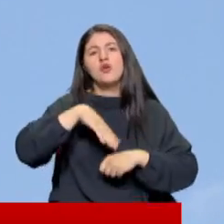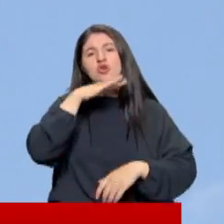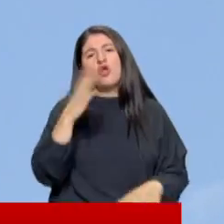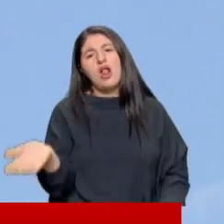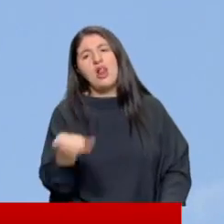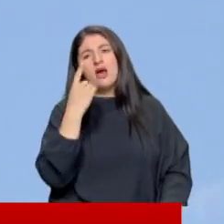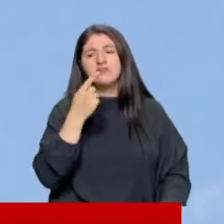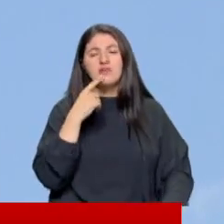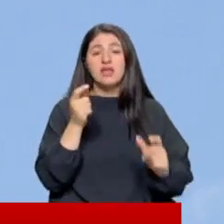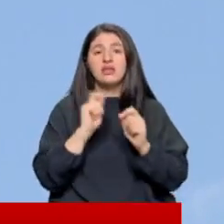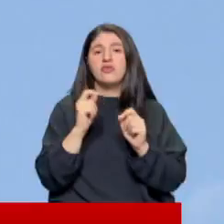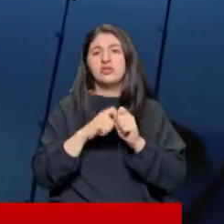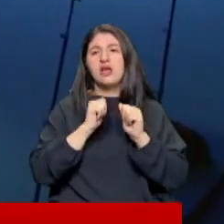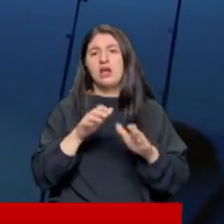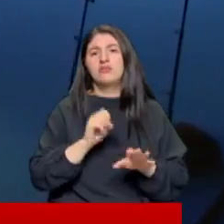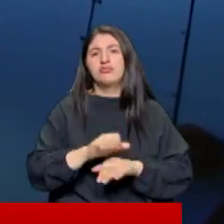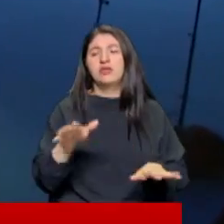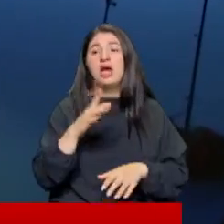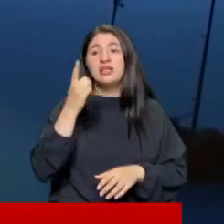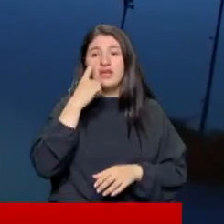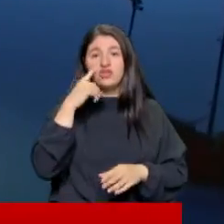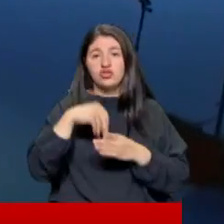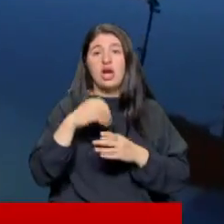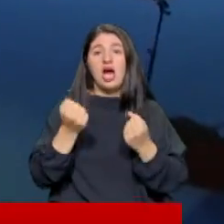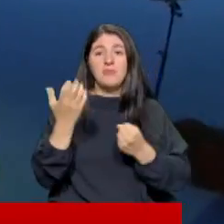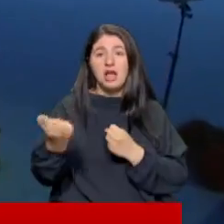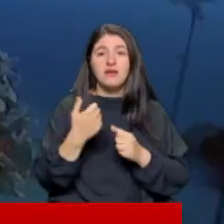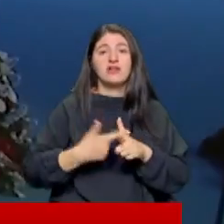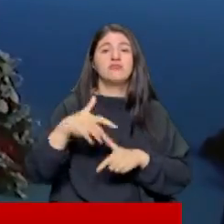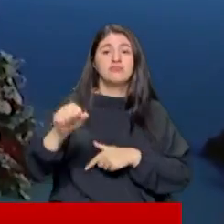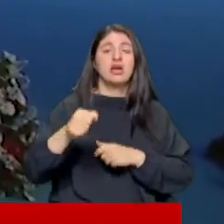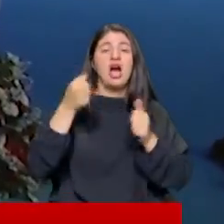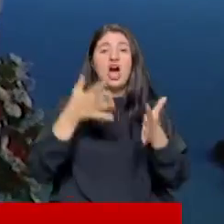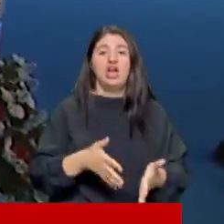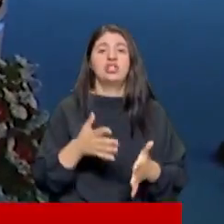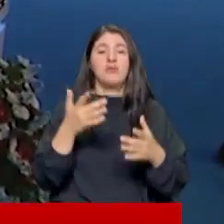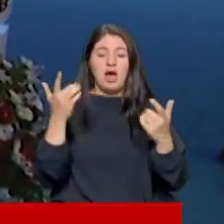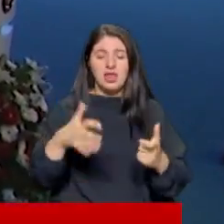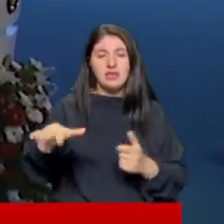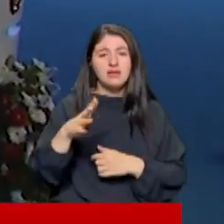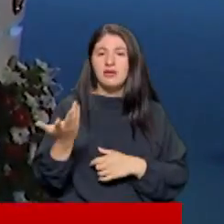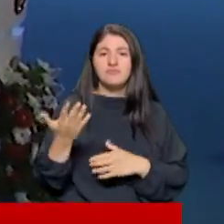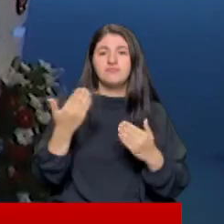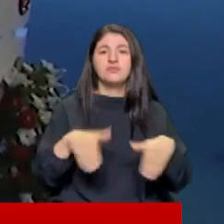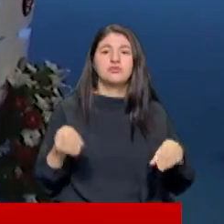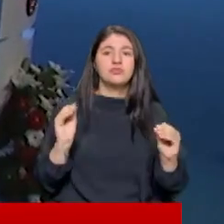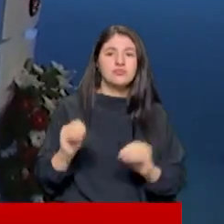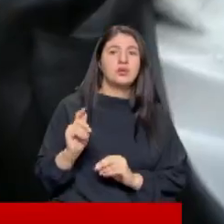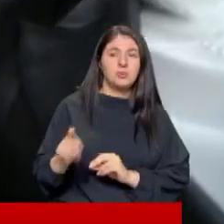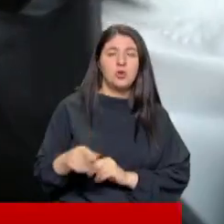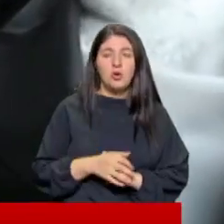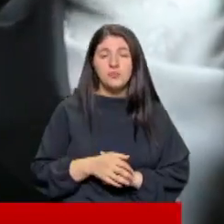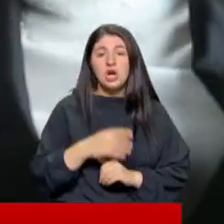diye tasarruf genelgesi çıkarıyorlar. Kamuda taşıt alımı ve kiralanması harcama alanlarına sınırlamalar